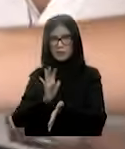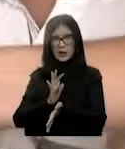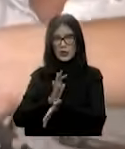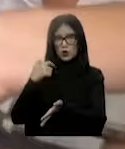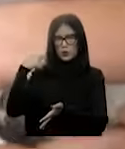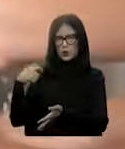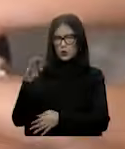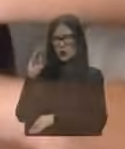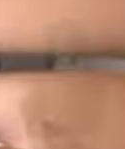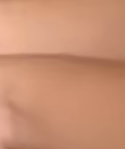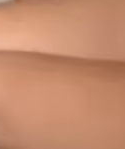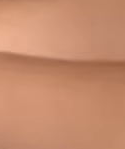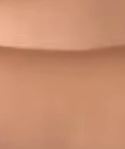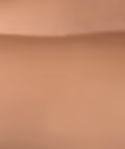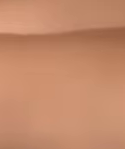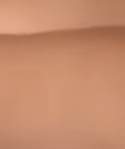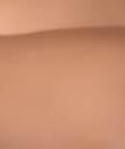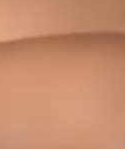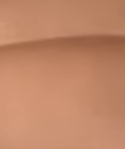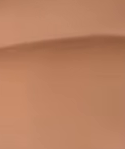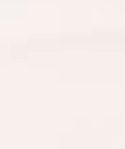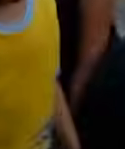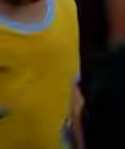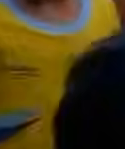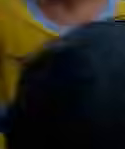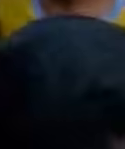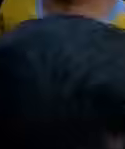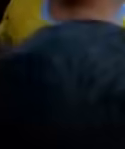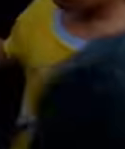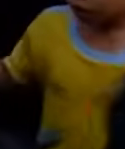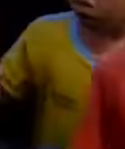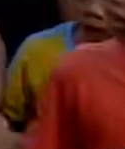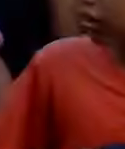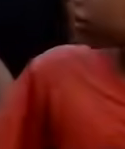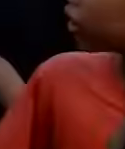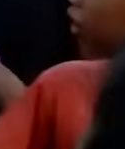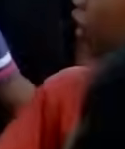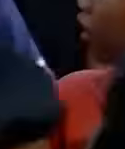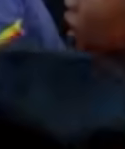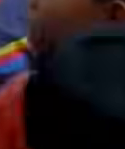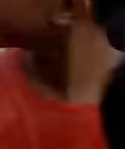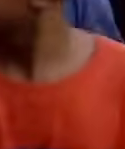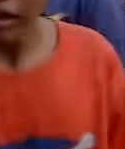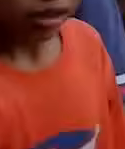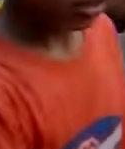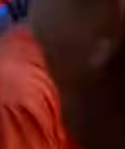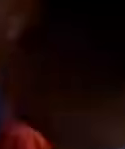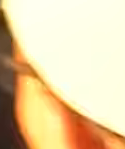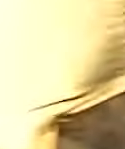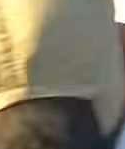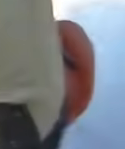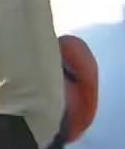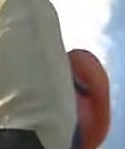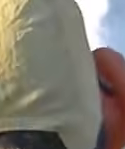ini tidak mendaftar Pilkada di wilayah manapun. Sebelumnya Anies gagal diusung di Pilkada Jakarta karena tidak cukup